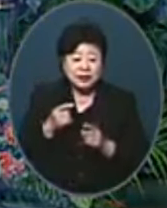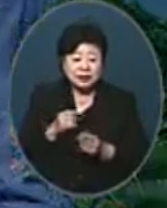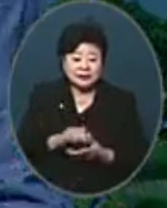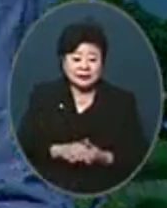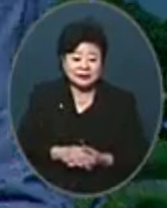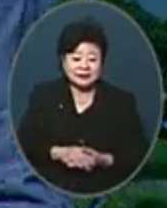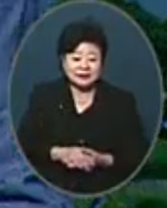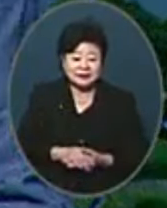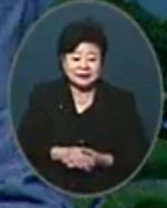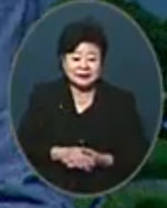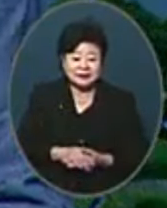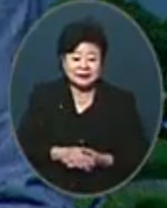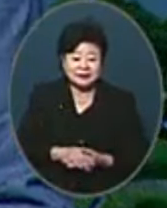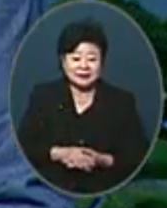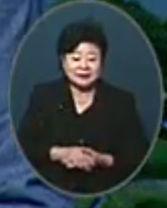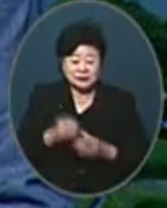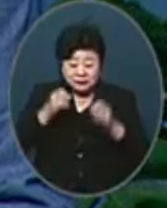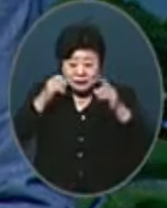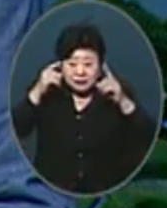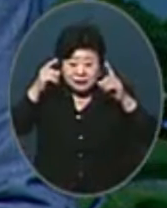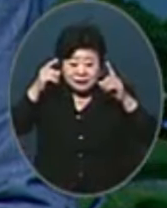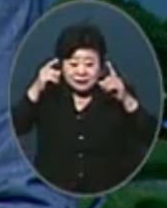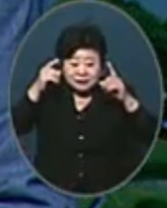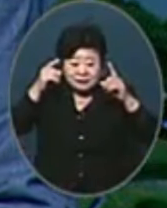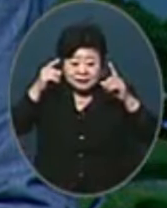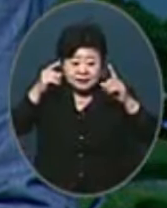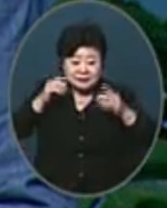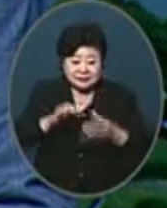목사님이 눈을 크게 뜨고